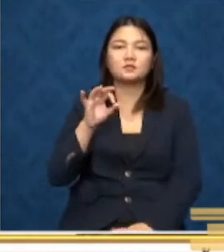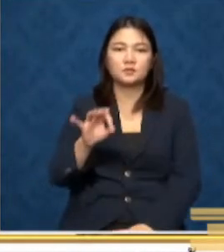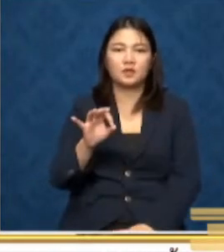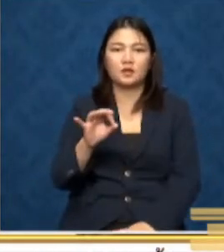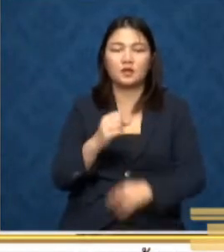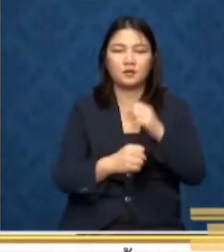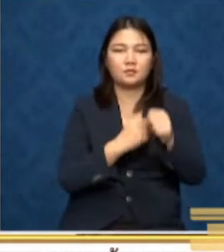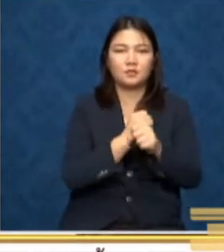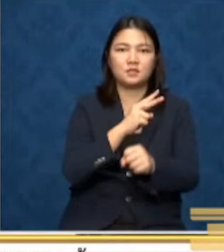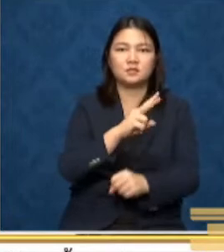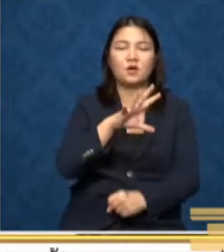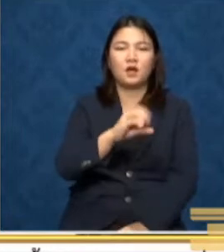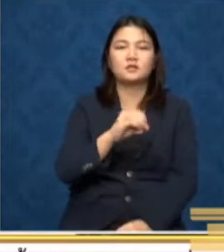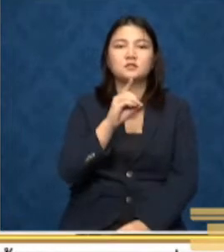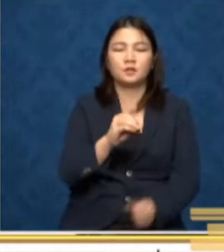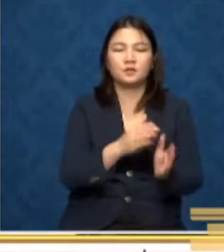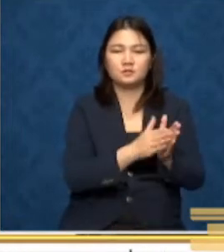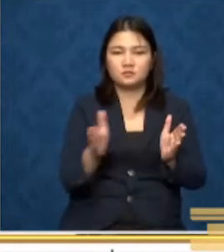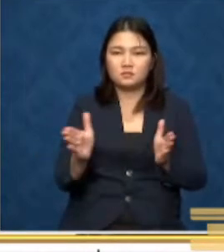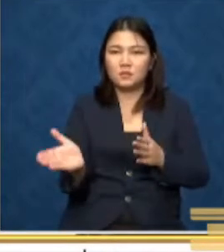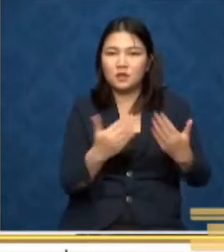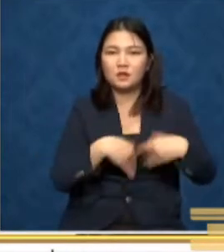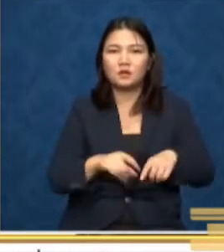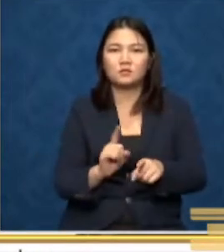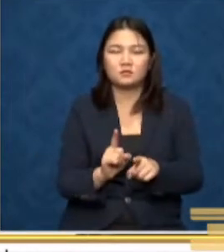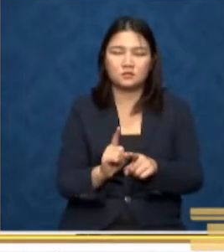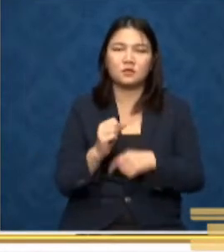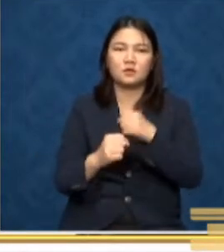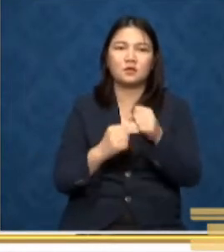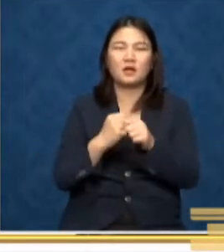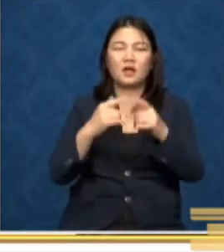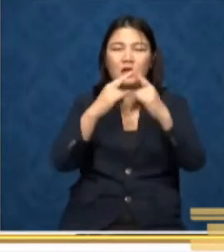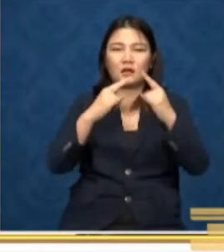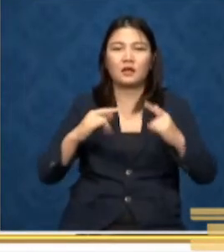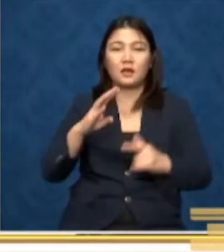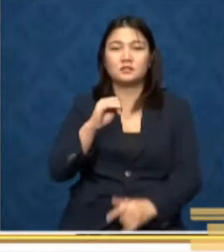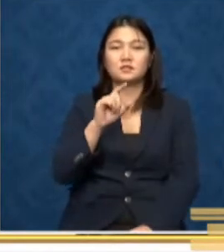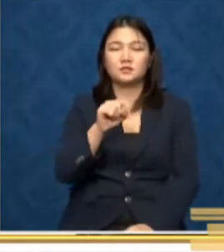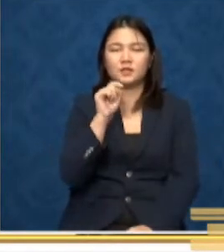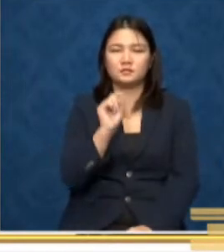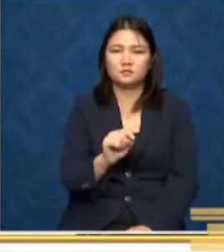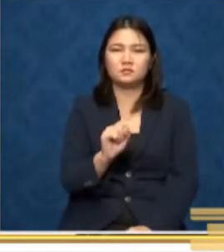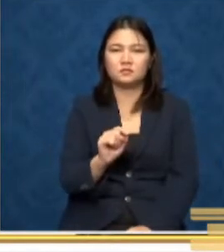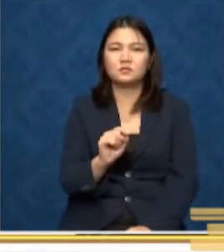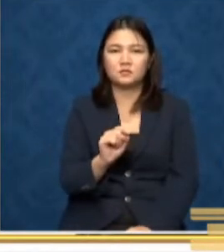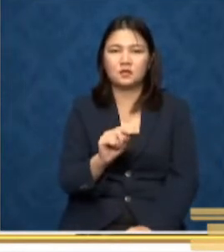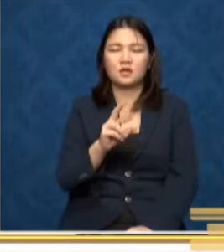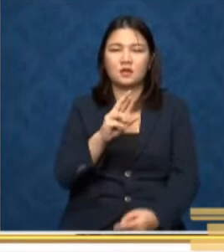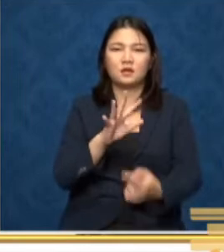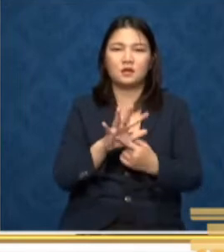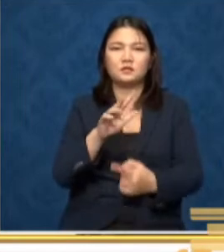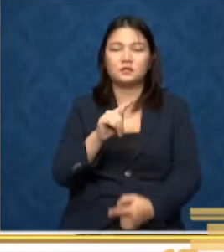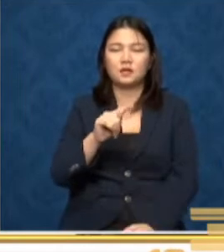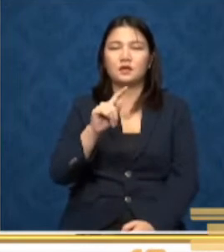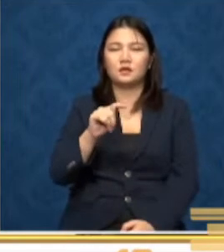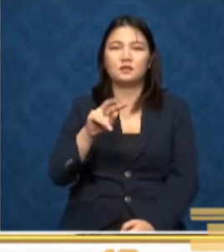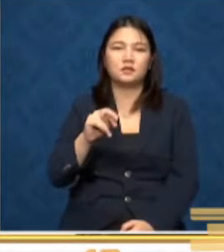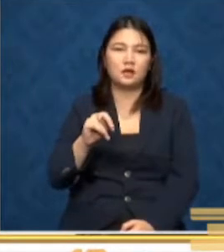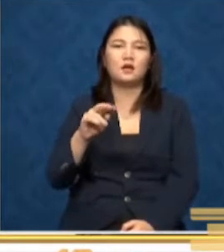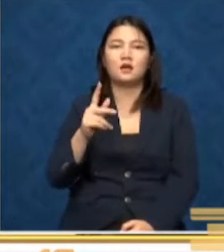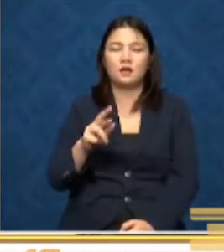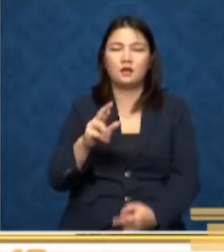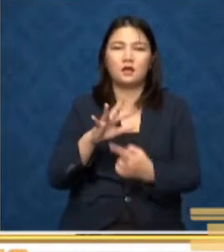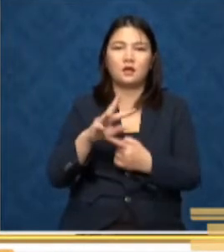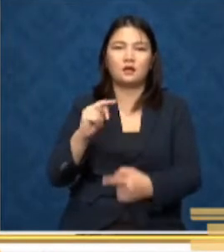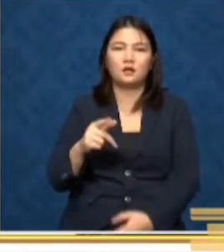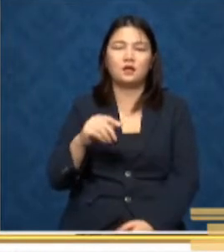แต่ปี2551และค่ายกองกรมทหารราบที่41ค่ายรัตนรังสรรค์ในจังหวัดสุราษฎร์ธานีและก็